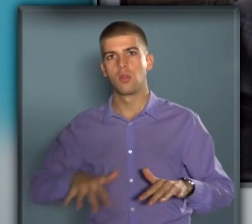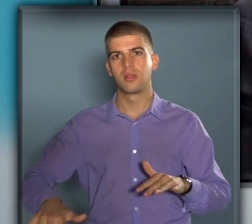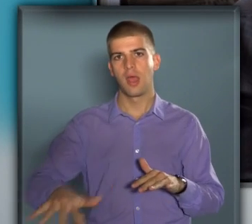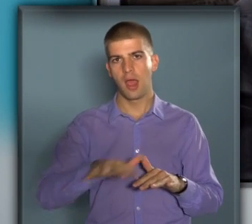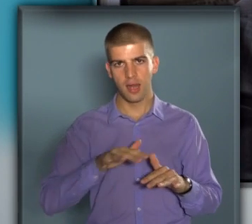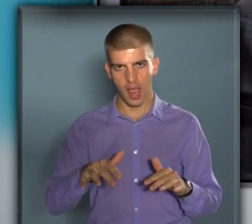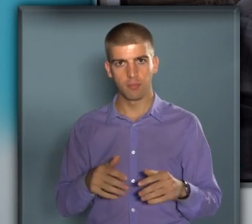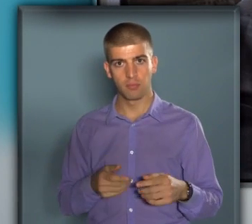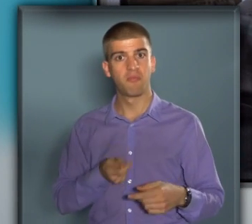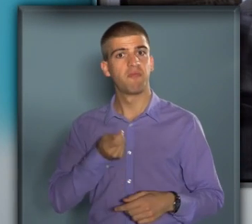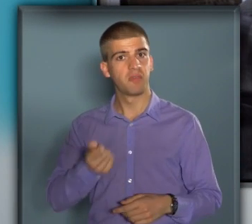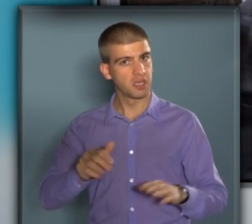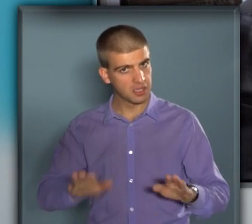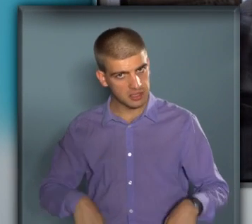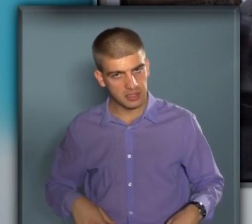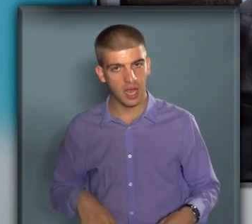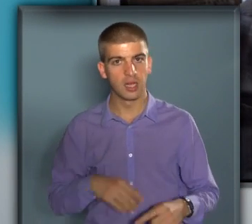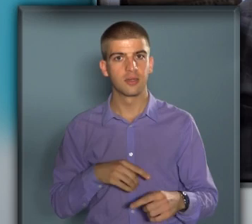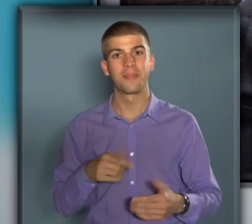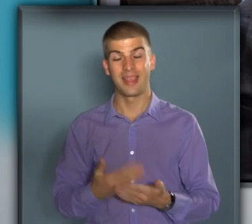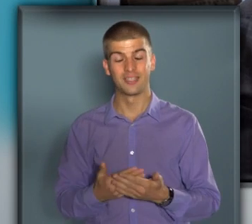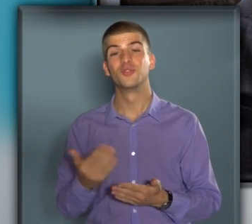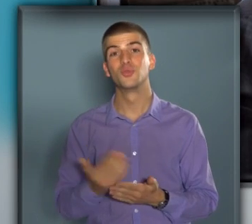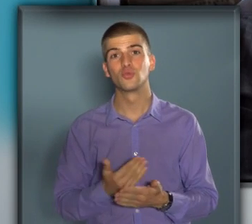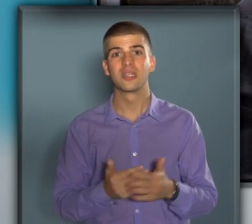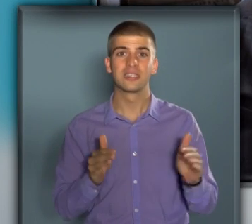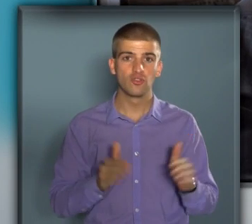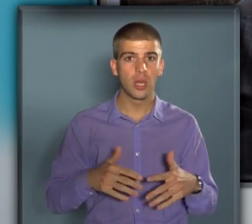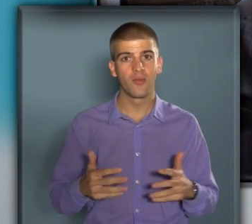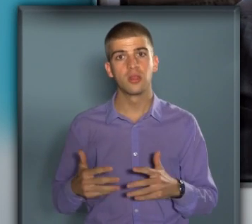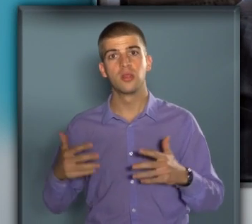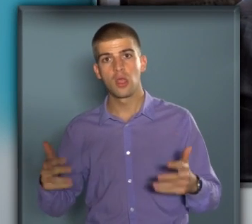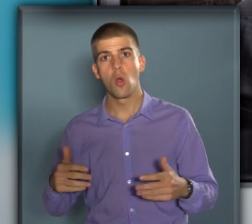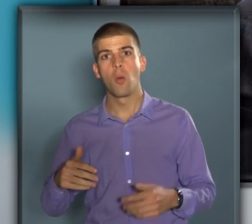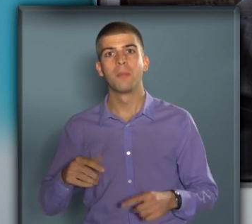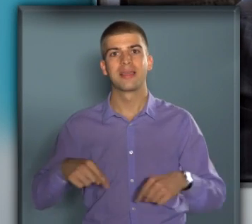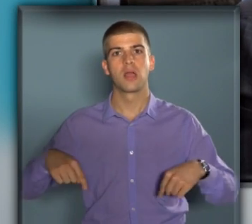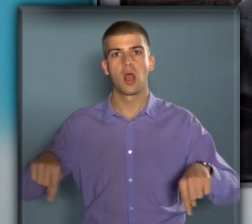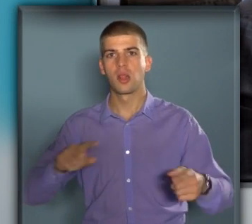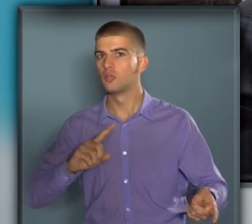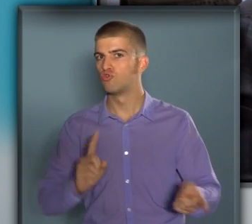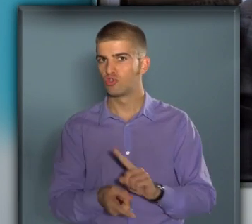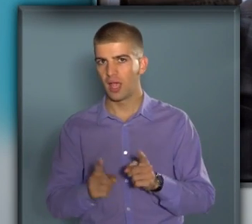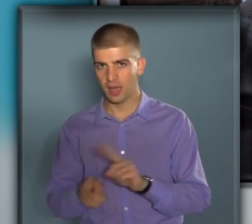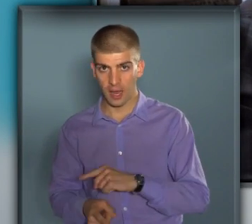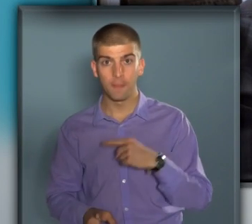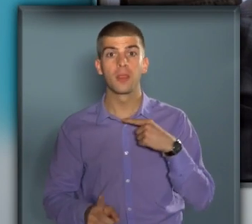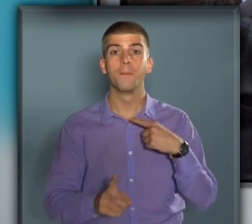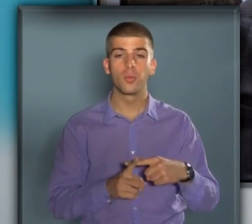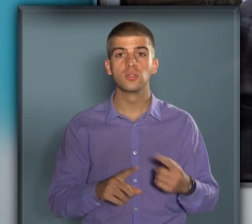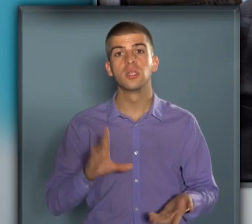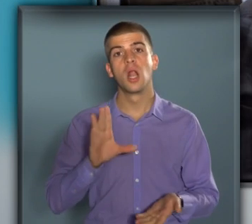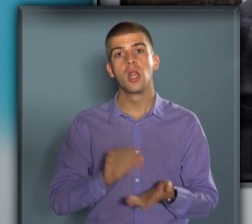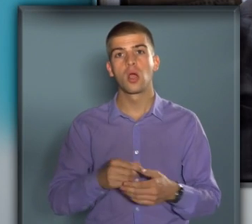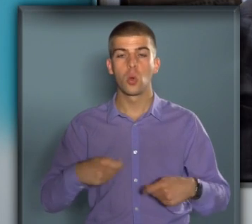terekviszonyok kialakításához szükséges lesz kisebb, nagyobb ingatlan részek cseréje, illetve lakóépületnek